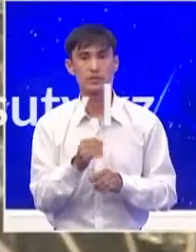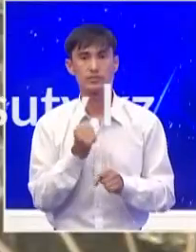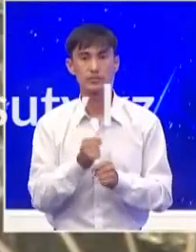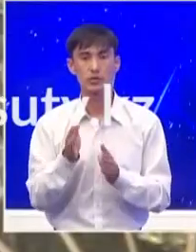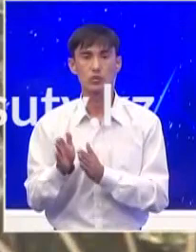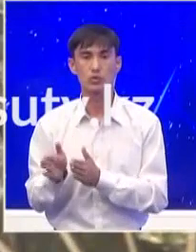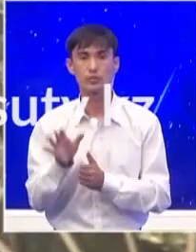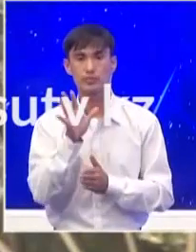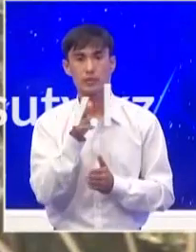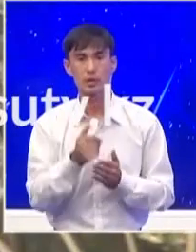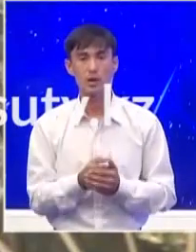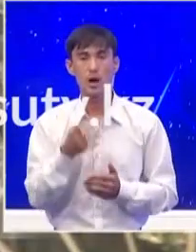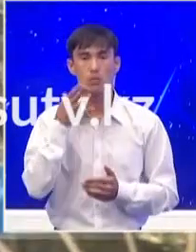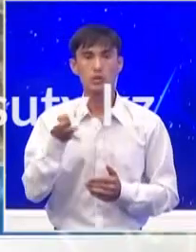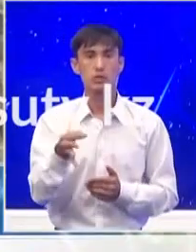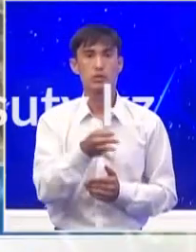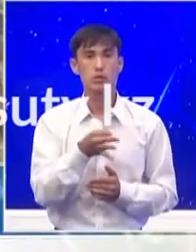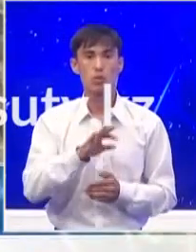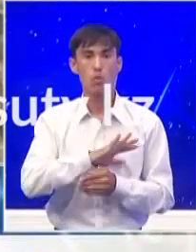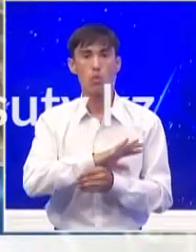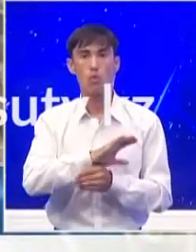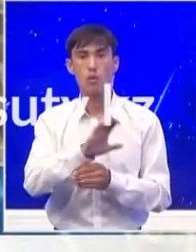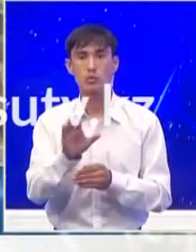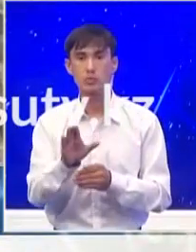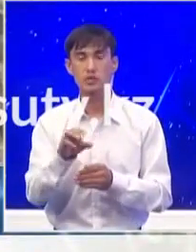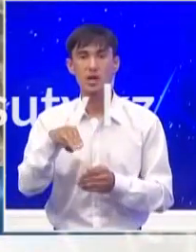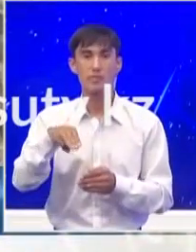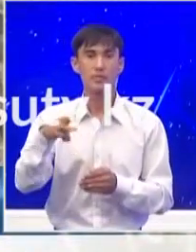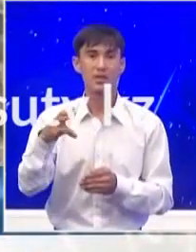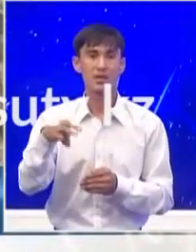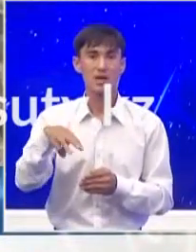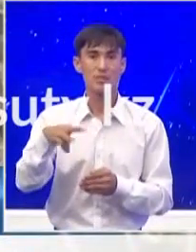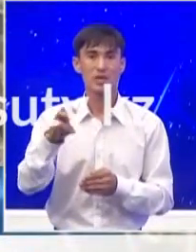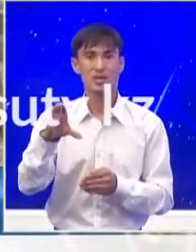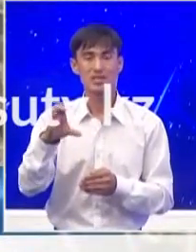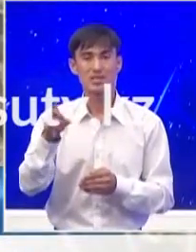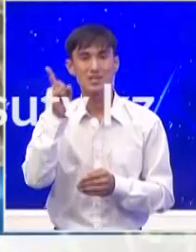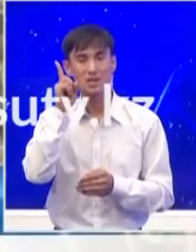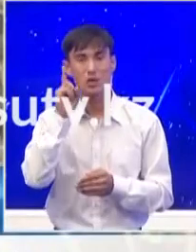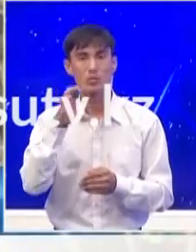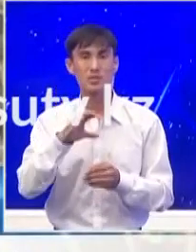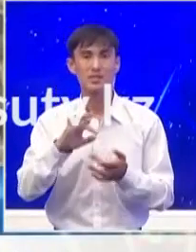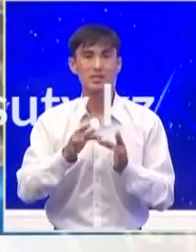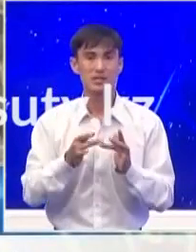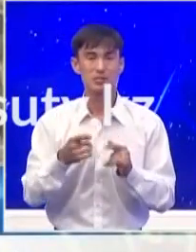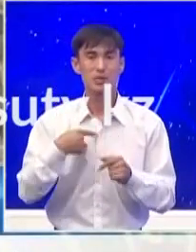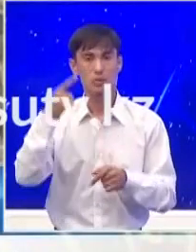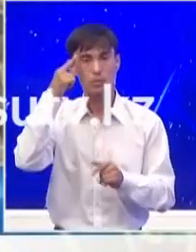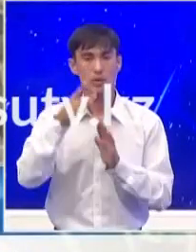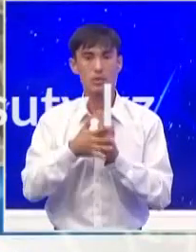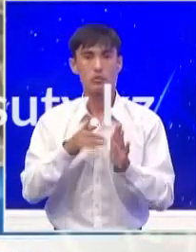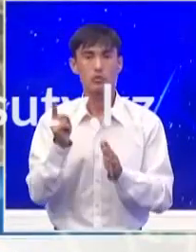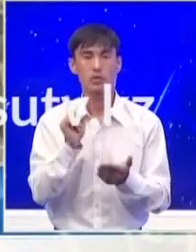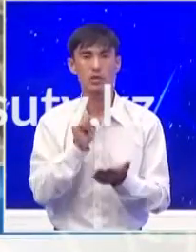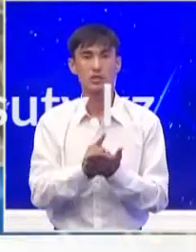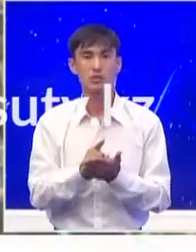алматинской области у нас обеспечивает связи мтс то есть мы б у телеком сервис при этом мы также понимаю что мы